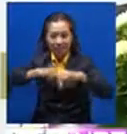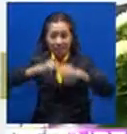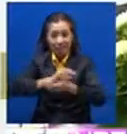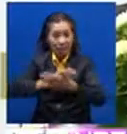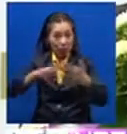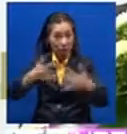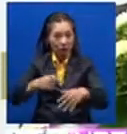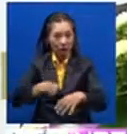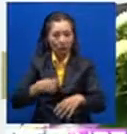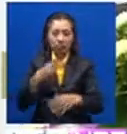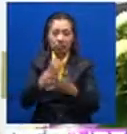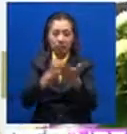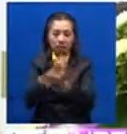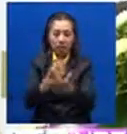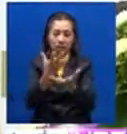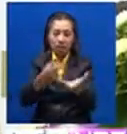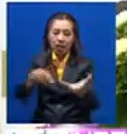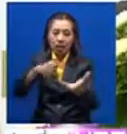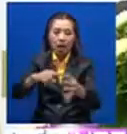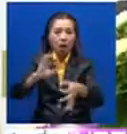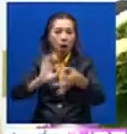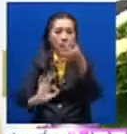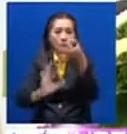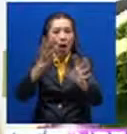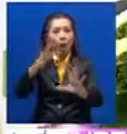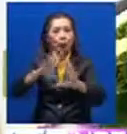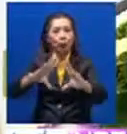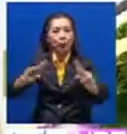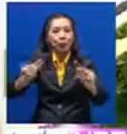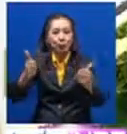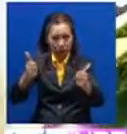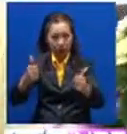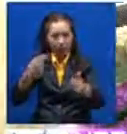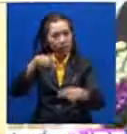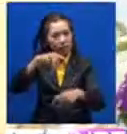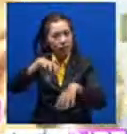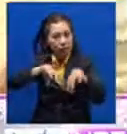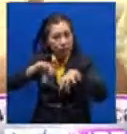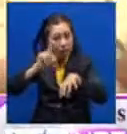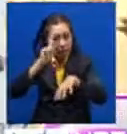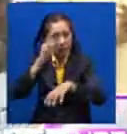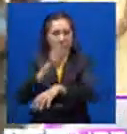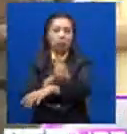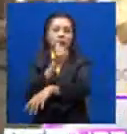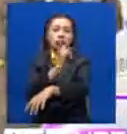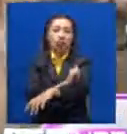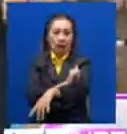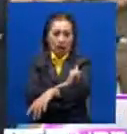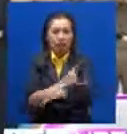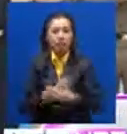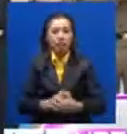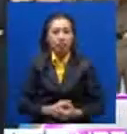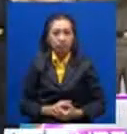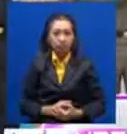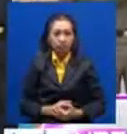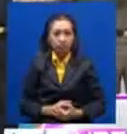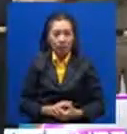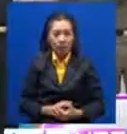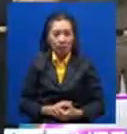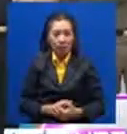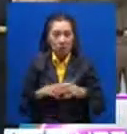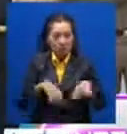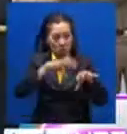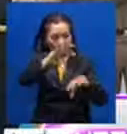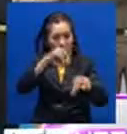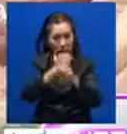บริหารสาธารณสุขศาสตร์สาธารณูปโภคและสิ่งแวดล้อมนิคมอุตสาหกรรมบางปะอินจังหวัดพระนครศรีอยุธยาโดยมีผู้แทน